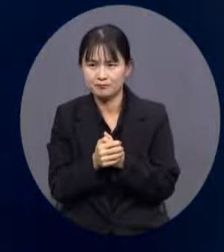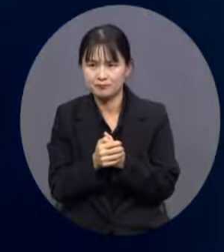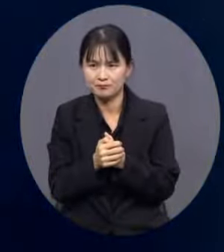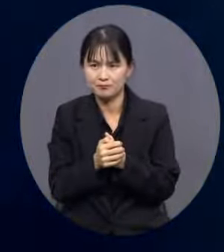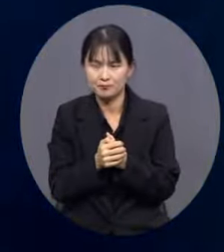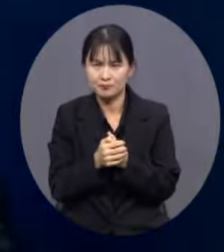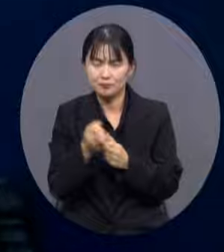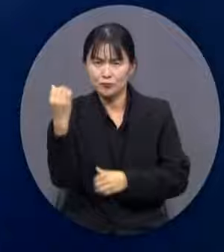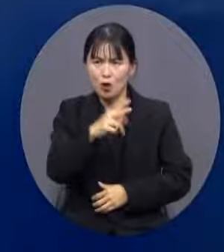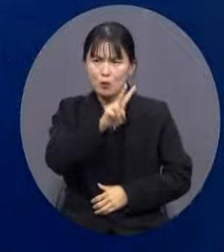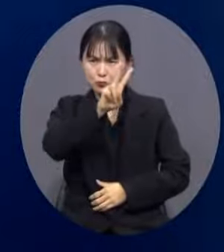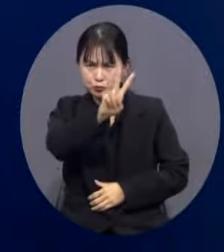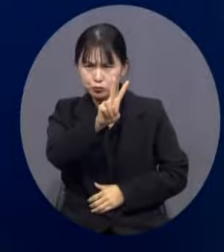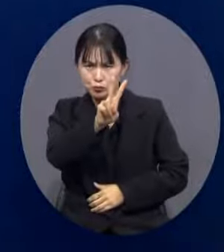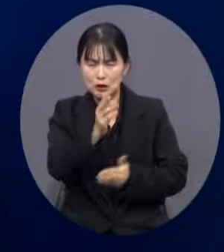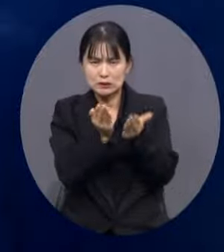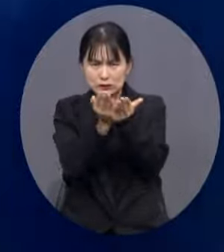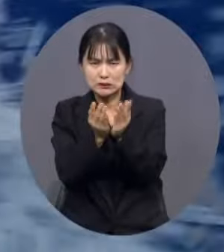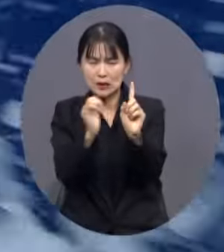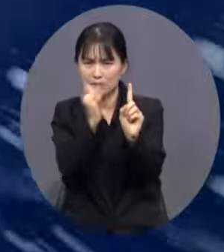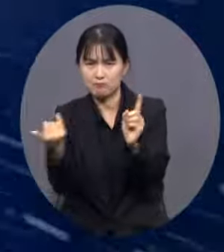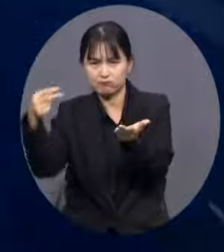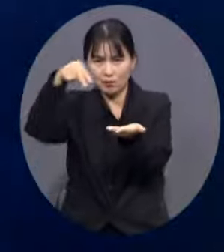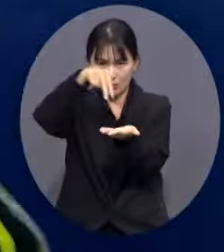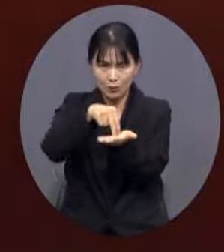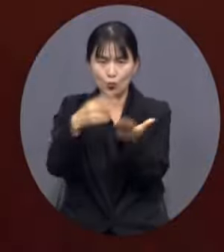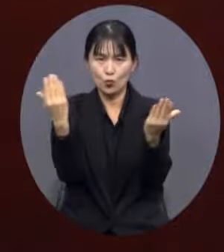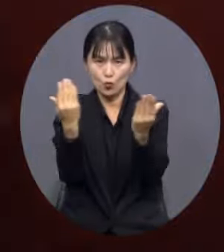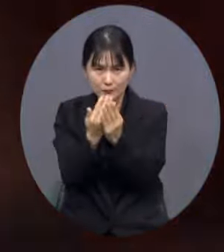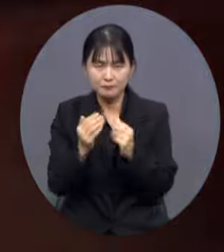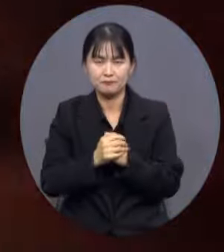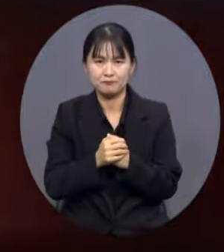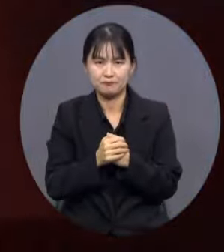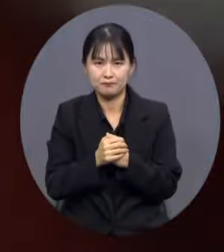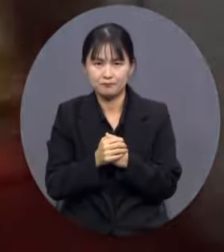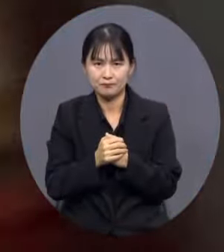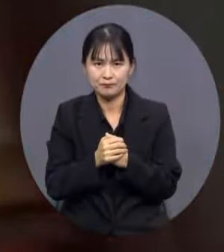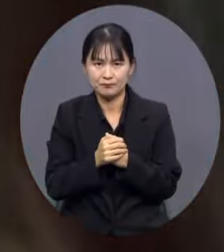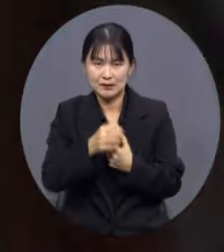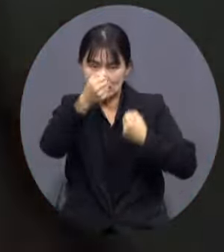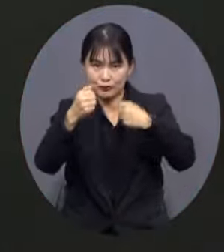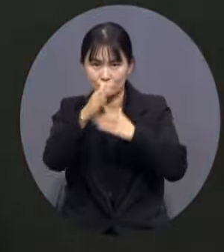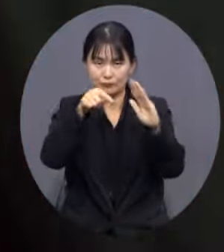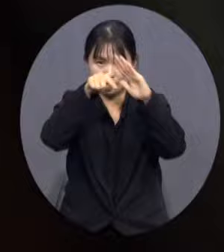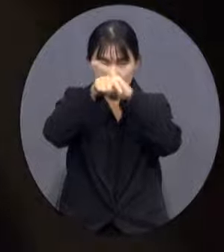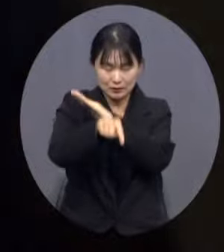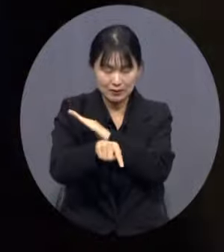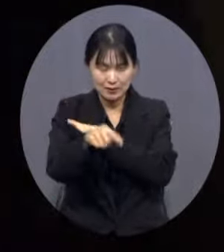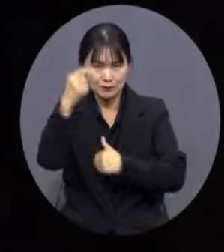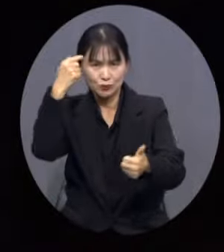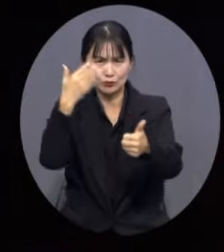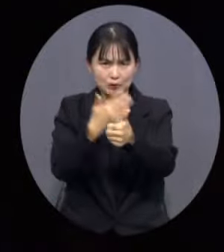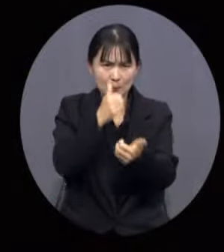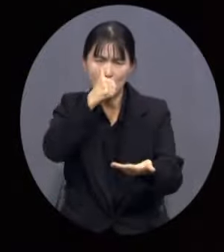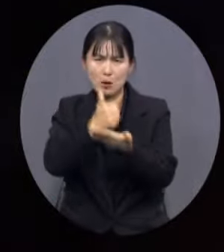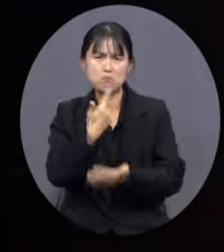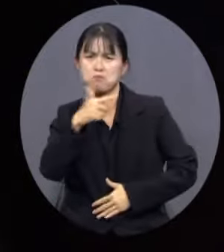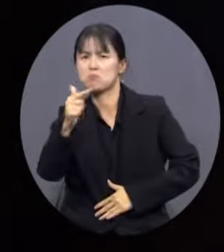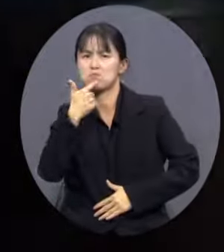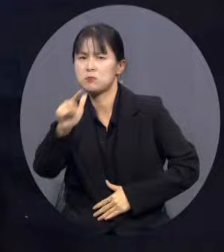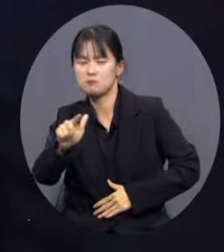단정! 등선팀 1명! 등선 완료! 조타실로 진입한 해경이 묻자 범행을 부인하기까지